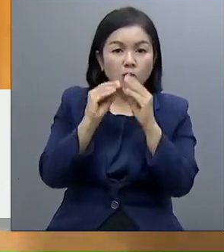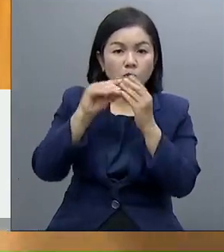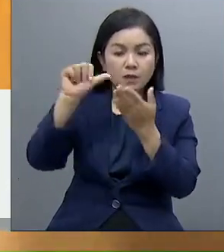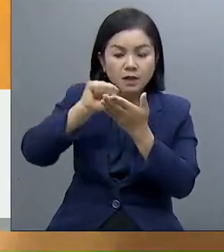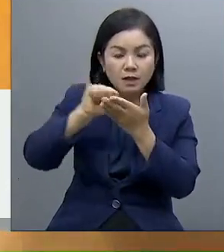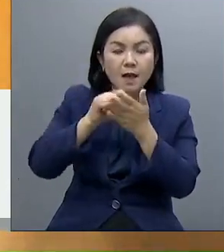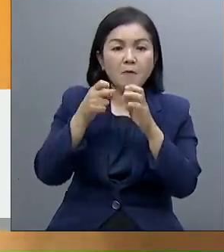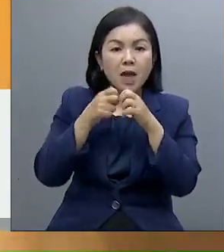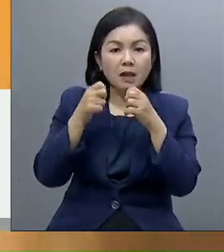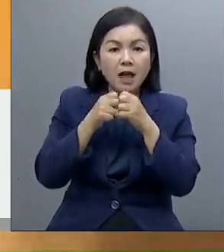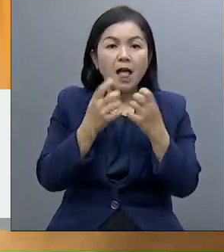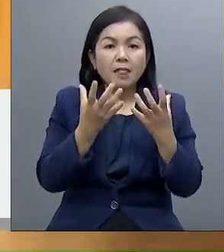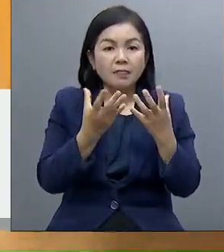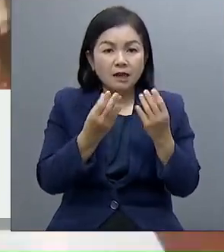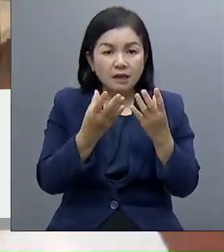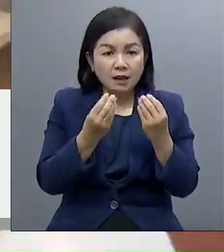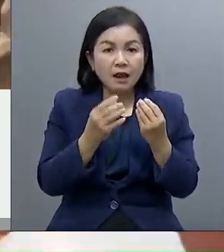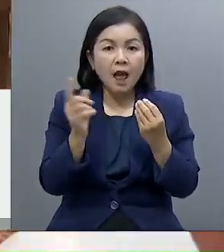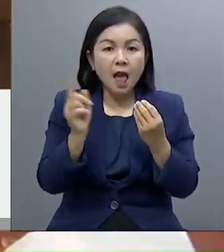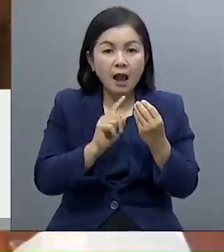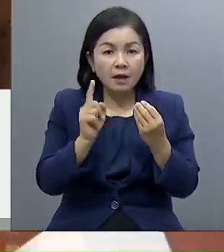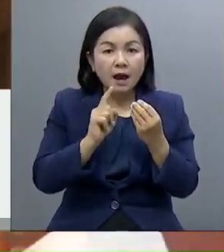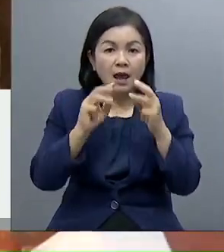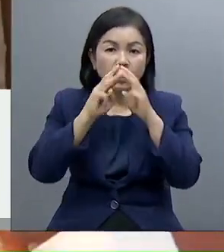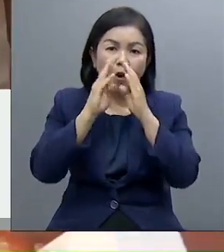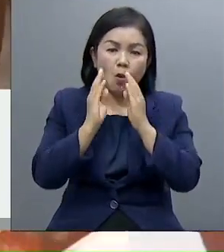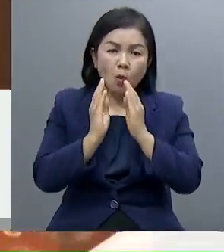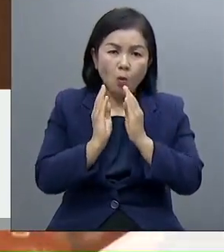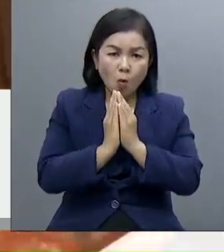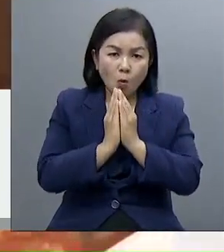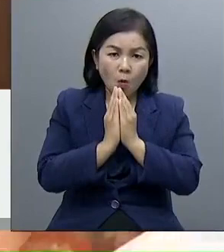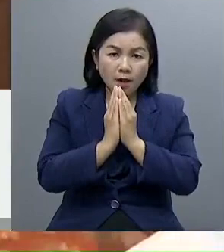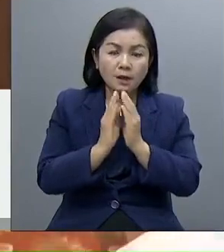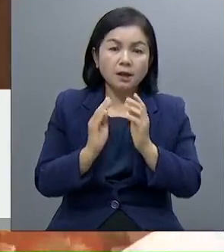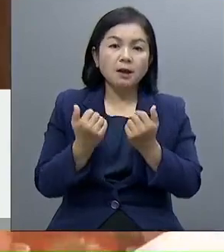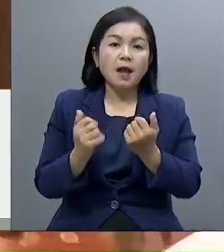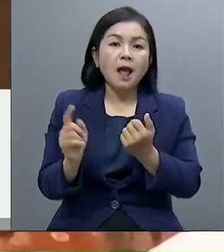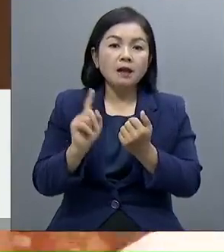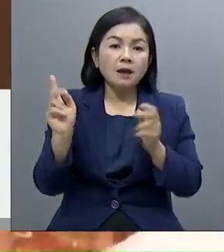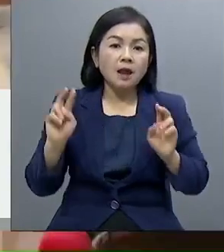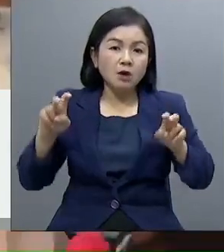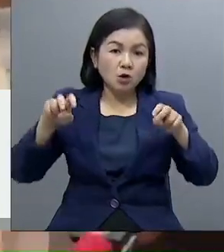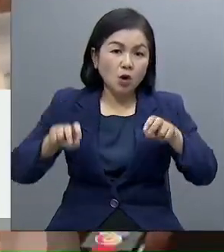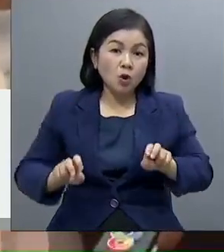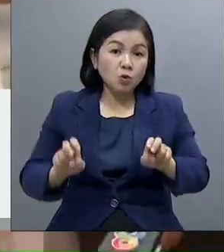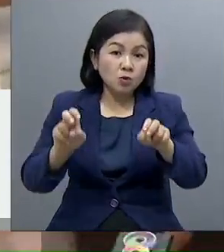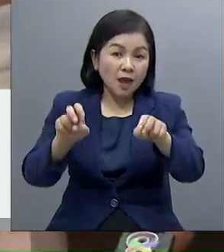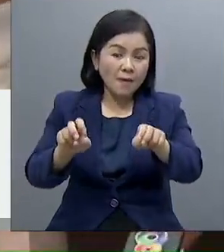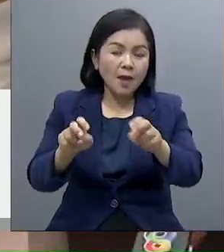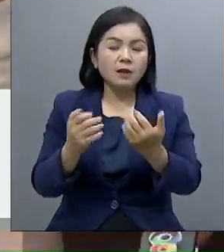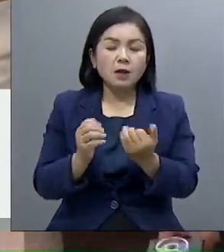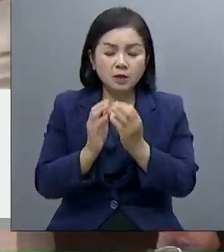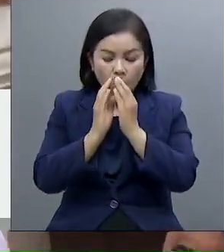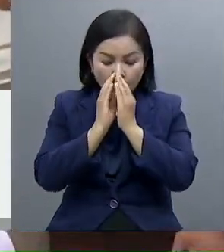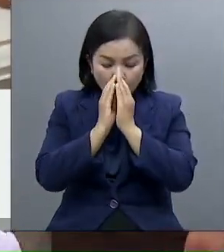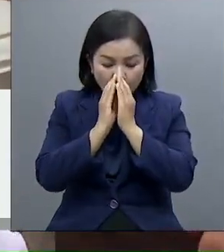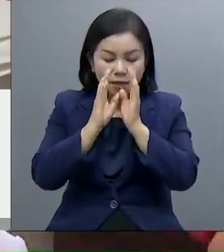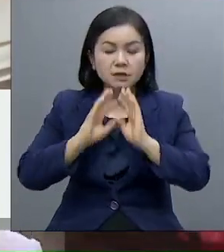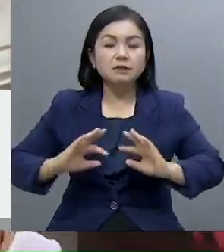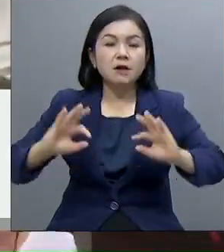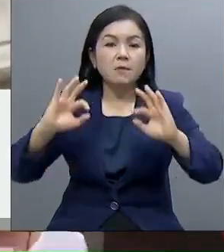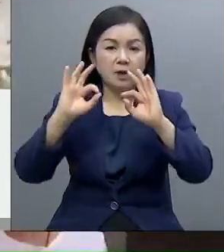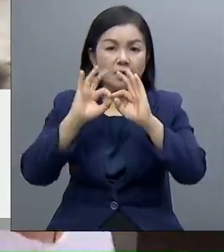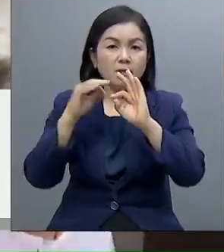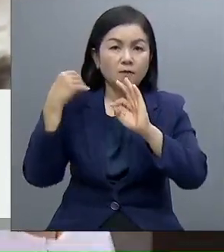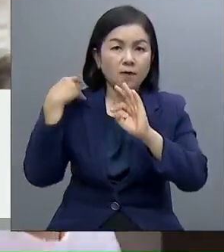รรมสิทธิ์ที่ดินของวัดพระธาตุดอยสุเทพก่อนหน้านี้ค่ะนายทักษิณได้สักการะสิ่งศักดิ์สิทธิ์แล้วก็ยังได้ทำพิธีบวงสรวงพระธาตุดอยสุเทพ